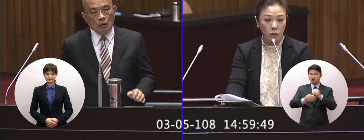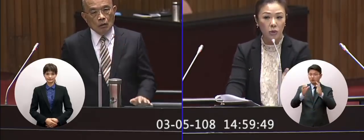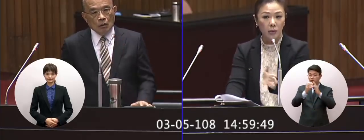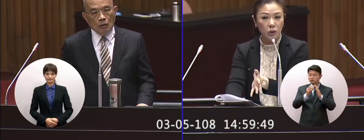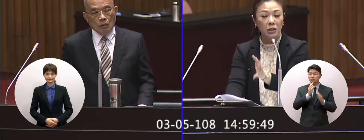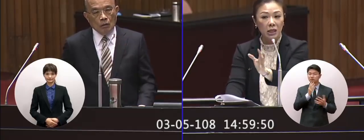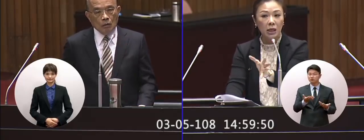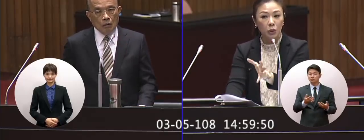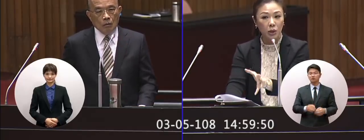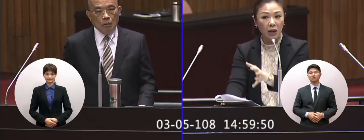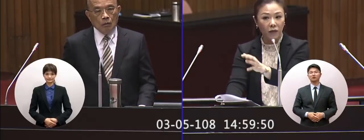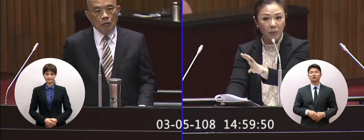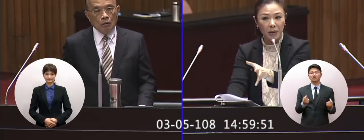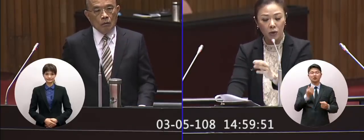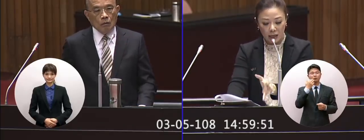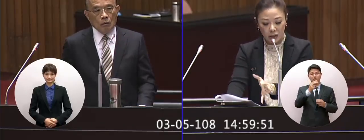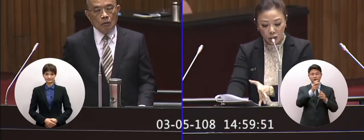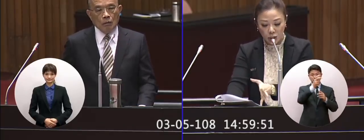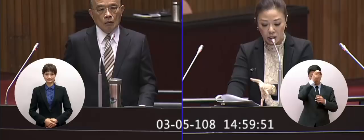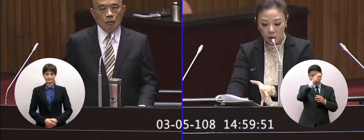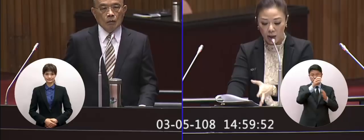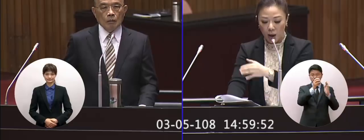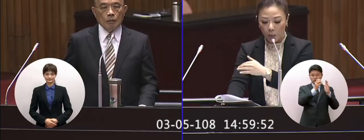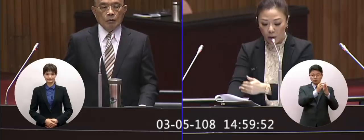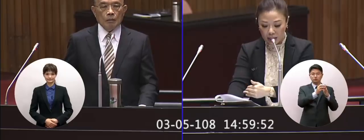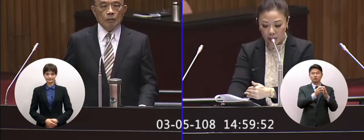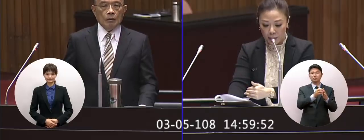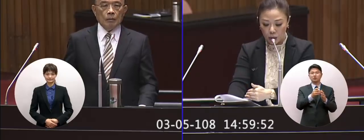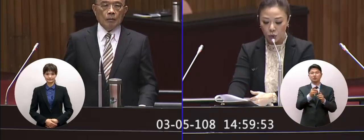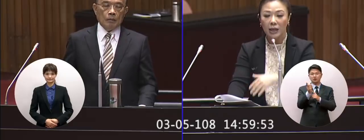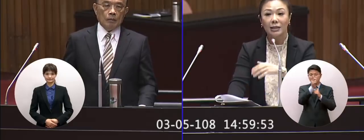局的，那你们就是定额多少，分别由他人事机